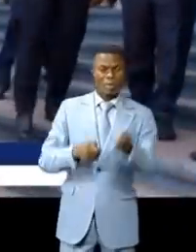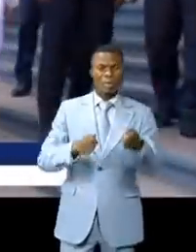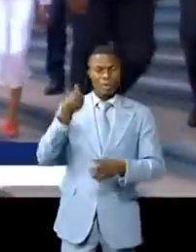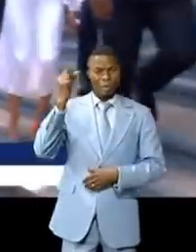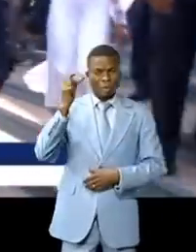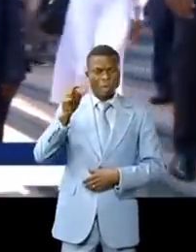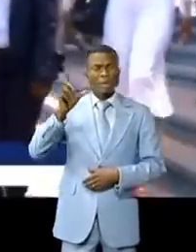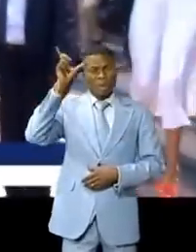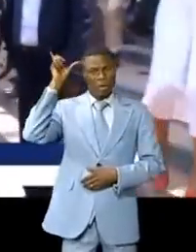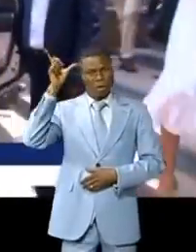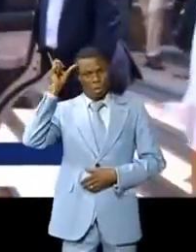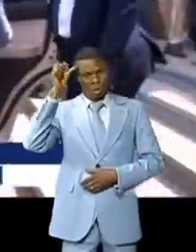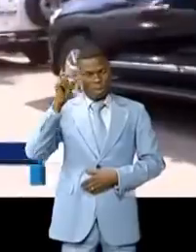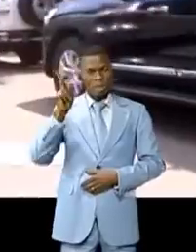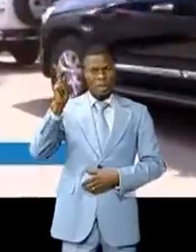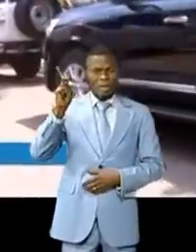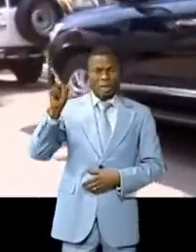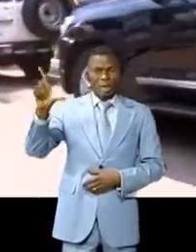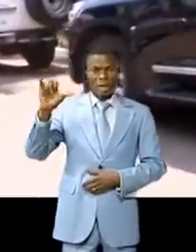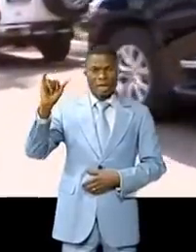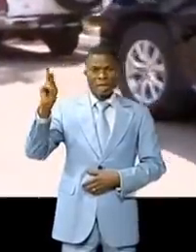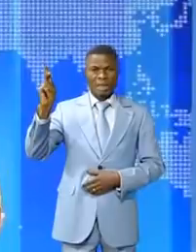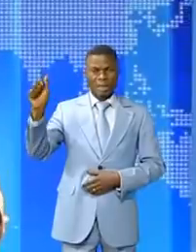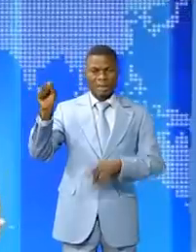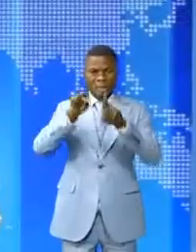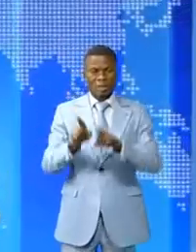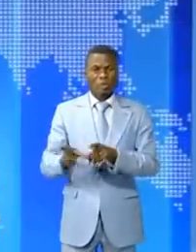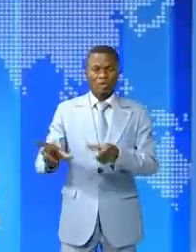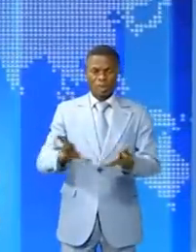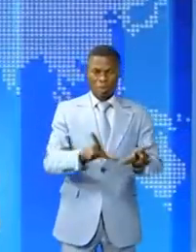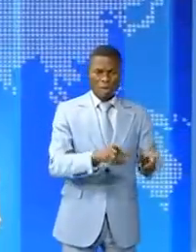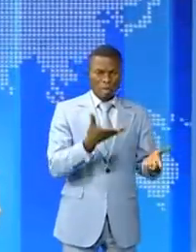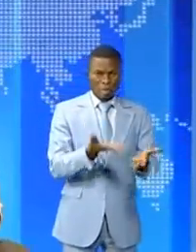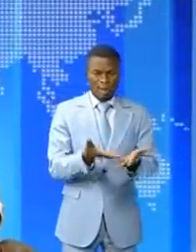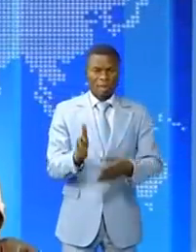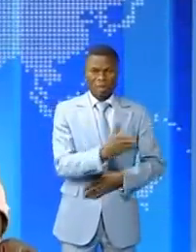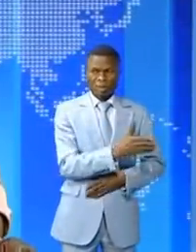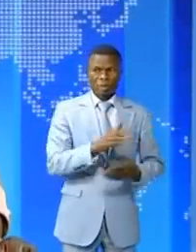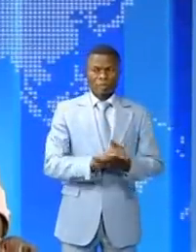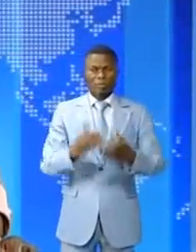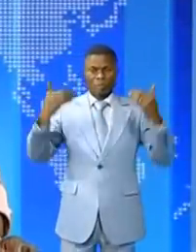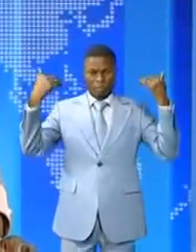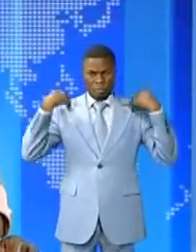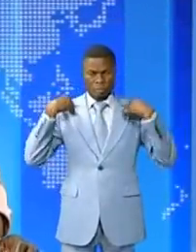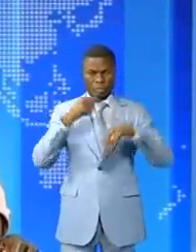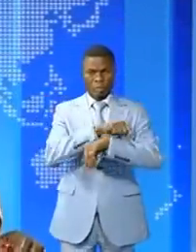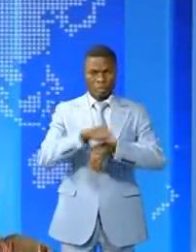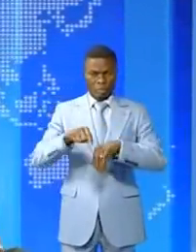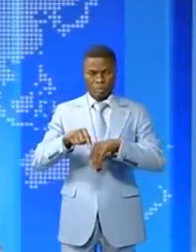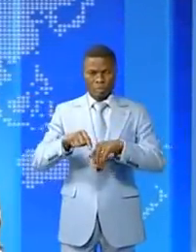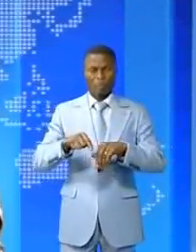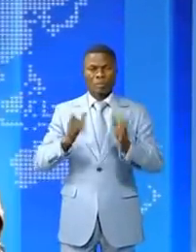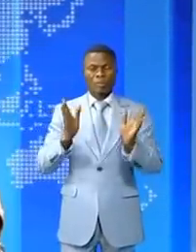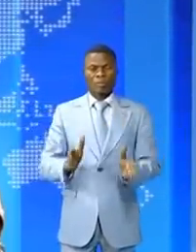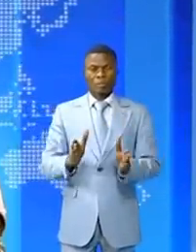à Lubumbashi, à Likasi et dans le Lualaba. Et puis les cadres de la direction et les administrateurs